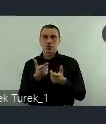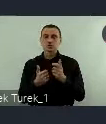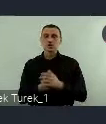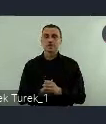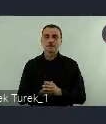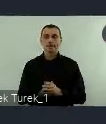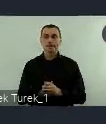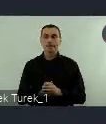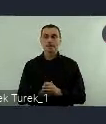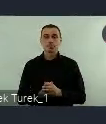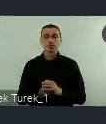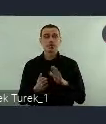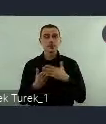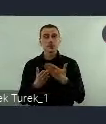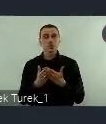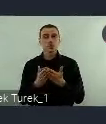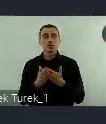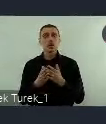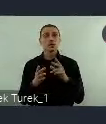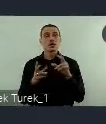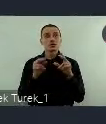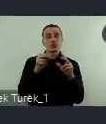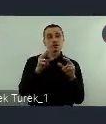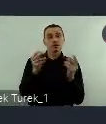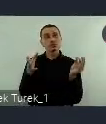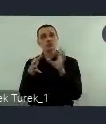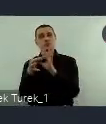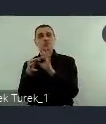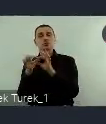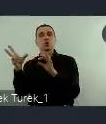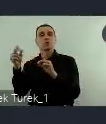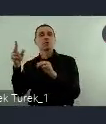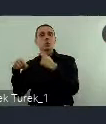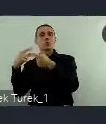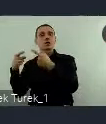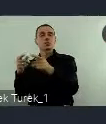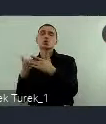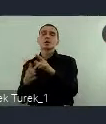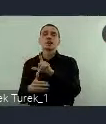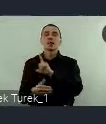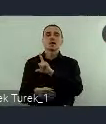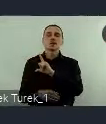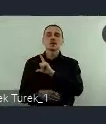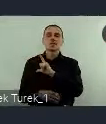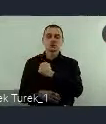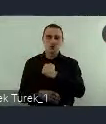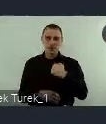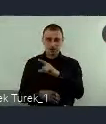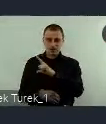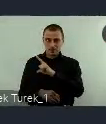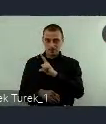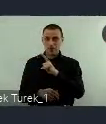przykład audiodeskrypcja na żywo takich wydarzeń robi to na przykład Legia robią robić zrobione to jest na Stadionie Narodowym